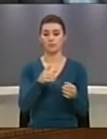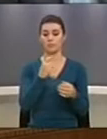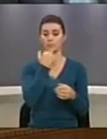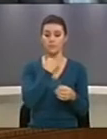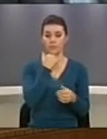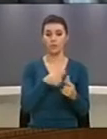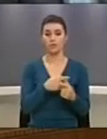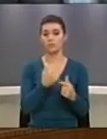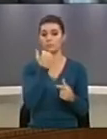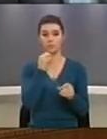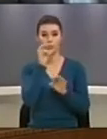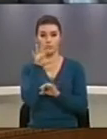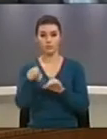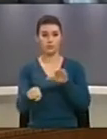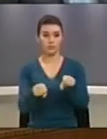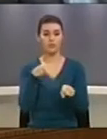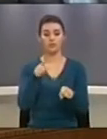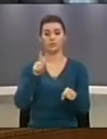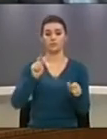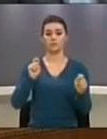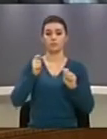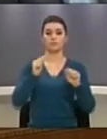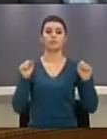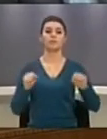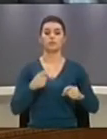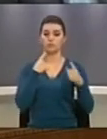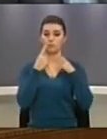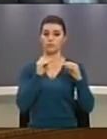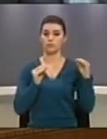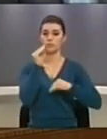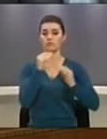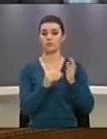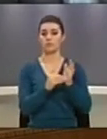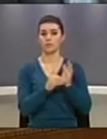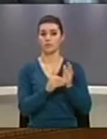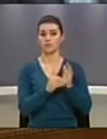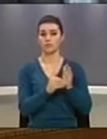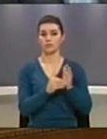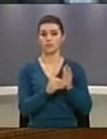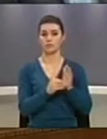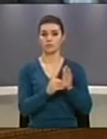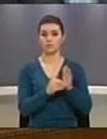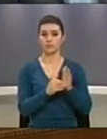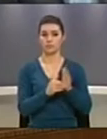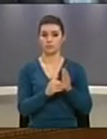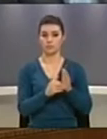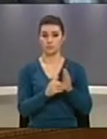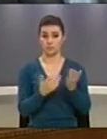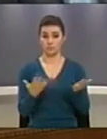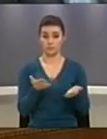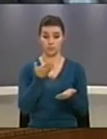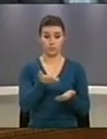të tyre do duhet ta kishte një peshë më të madhe të diskutimit dhe vendimmarrjes nga kuvendi. Kur t'jashtojmë kësaj